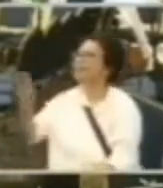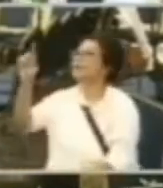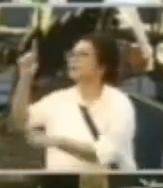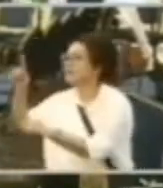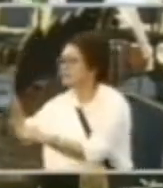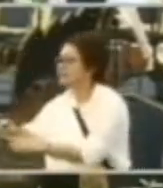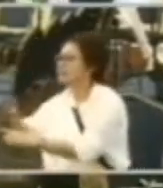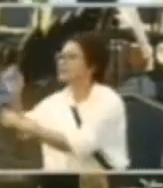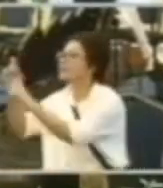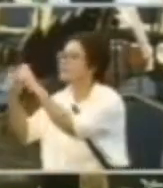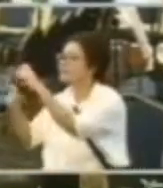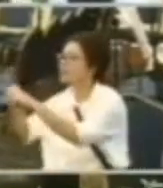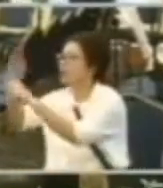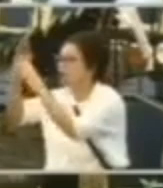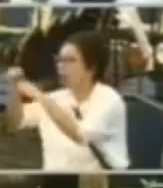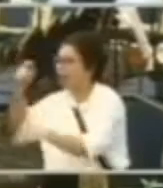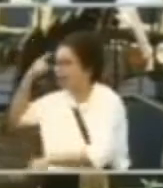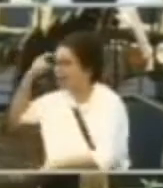Tidak di Susteran.